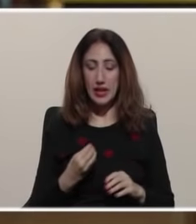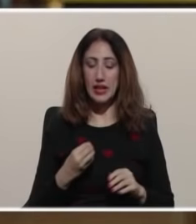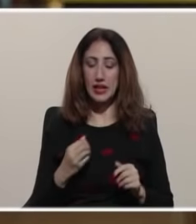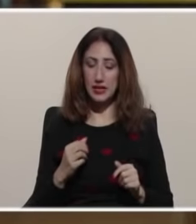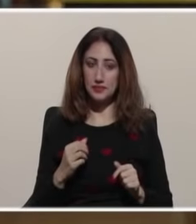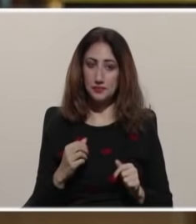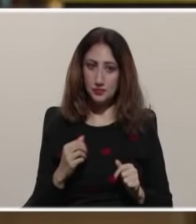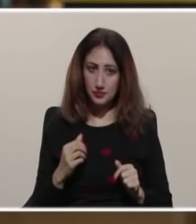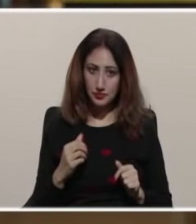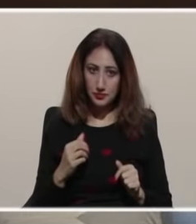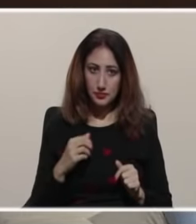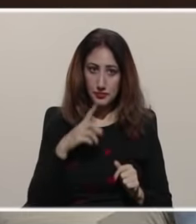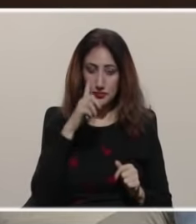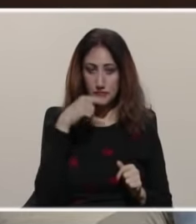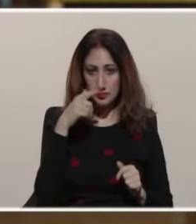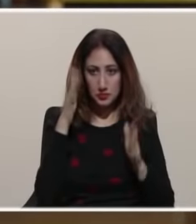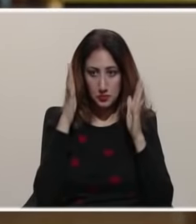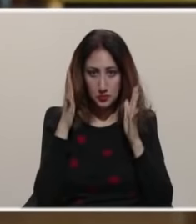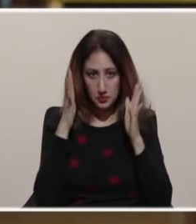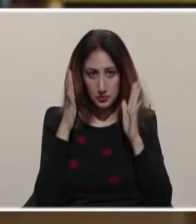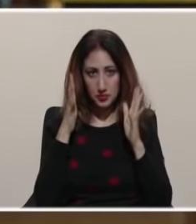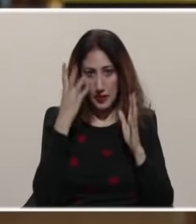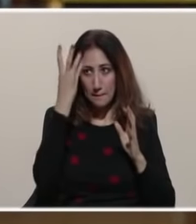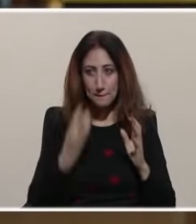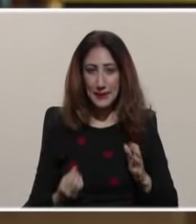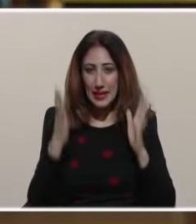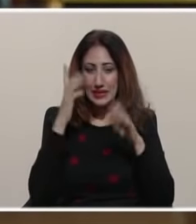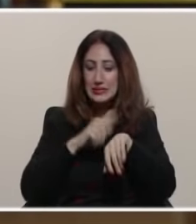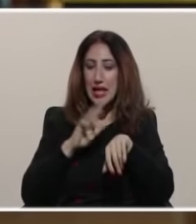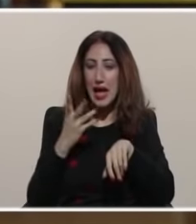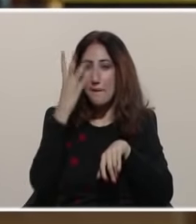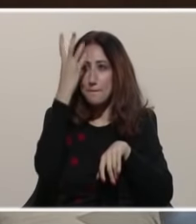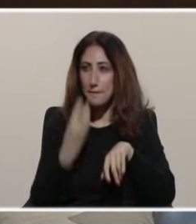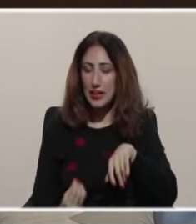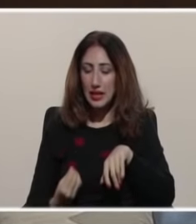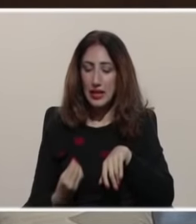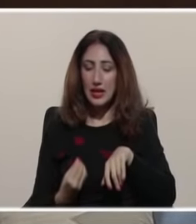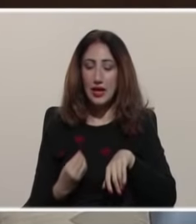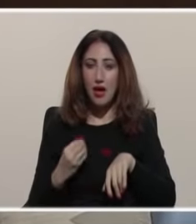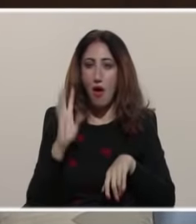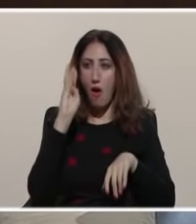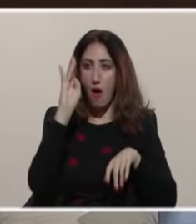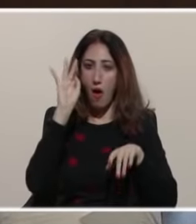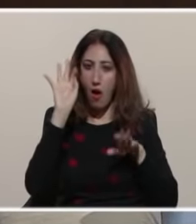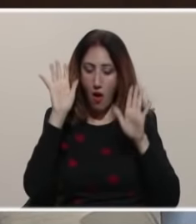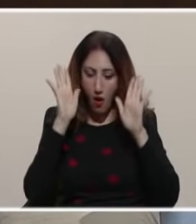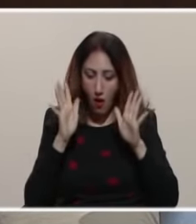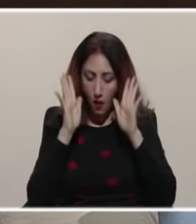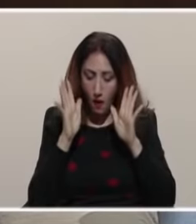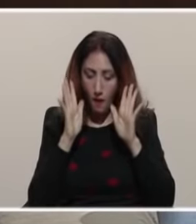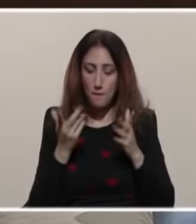الليل ازاي يا شيخ؟ نعم، يعني حضرتك بتقيم الليل امتى والساعة كام؟ والله وكم ركعة؟ ليا في الليل